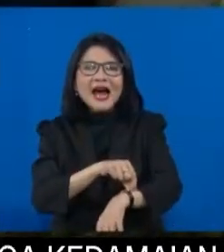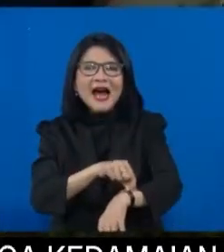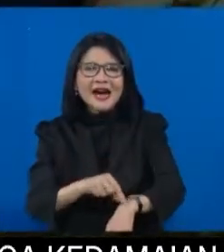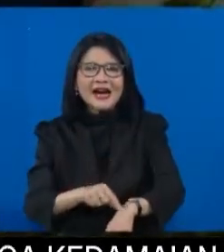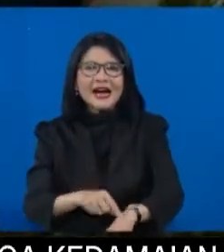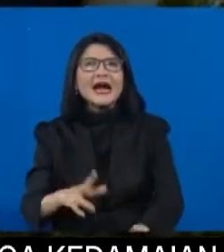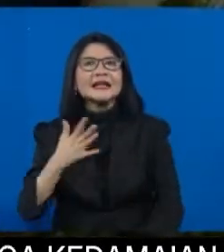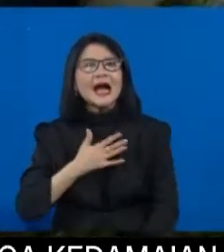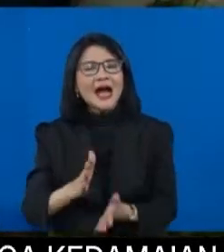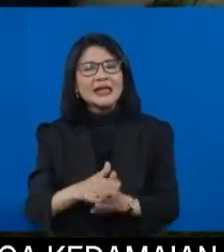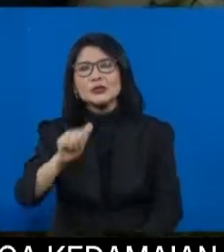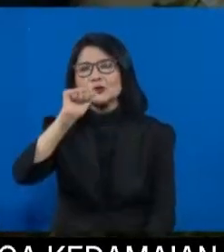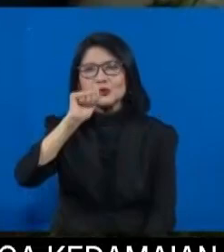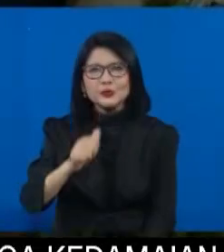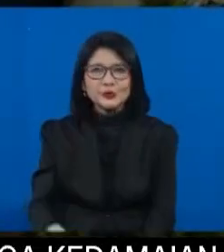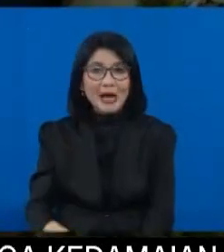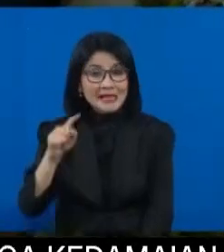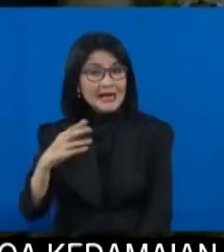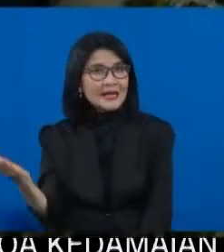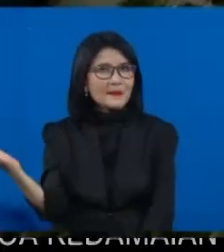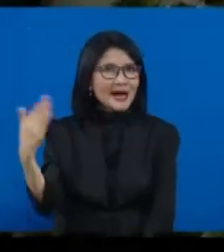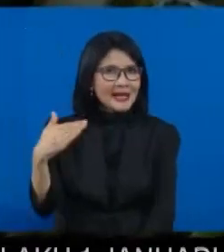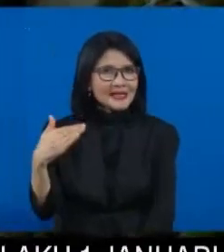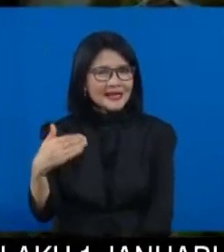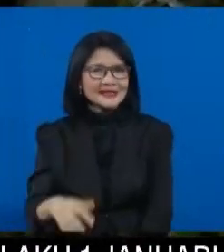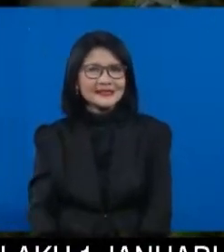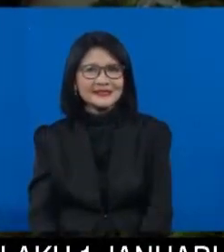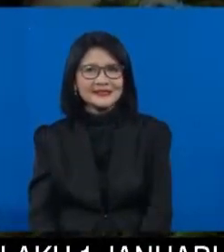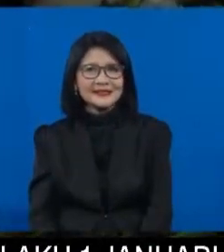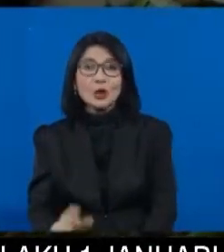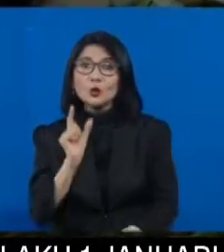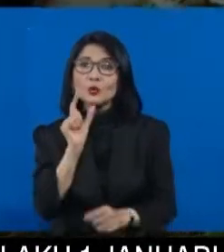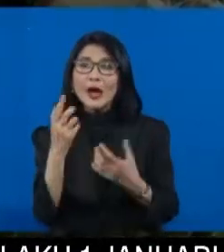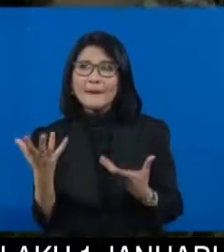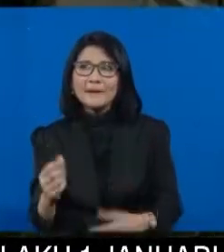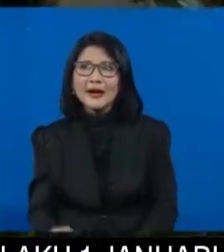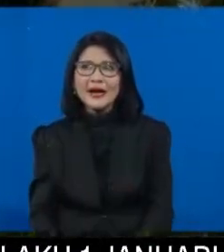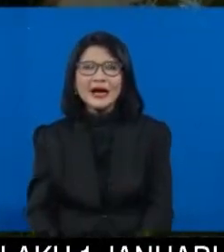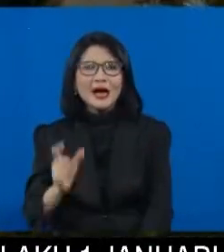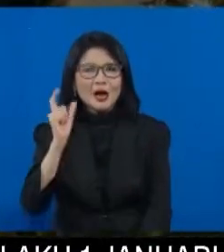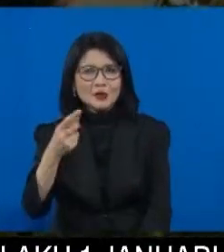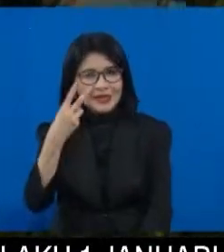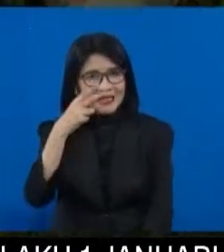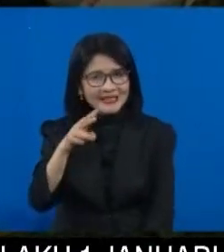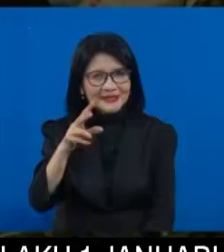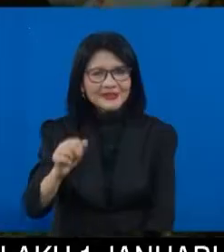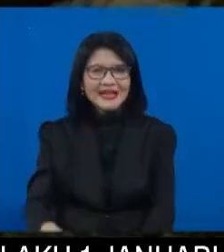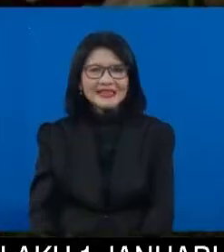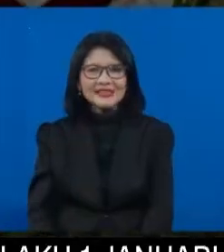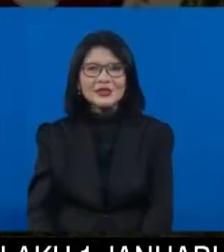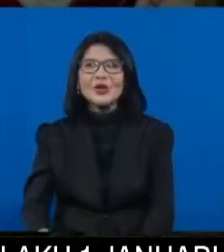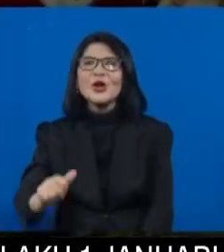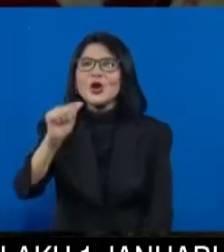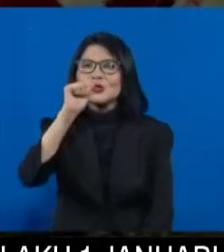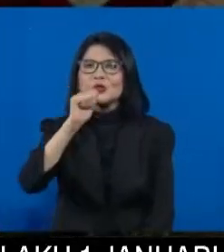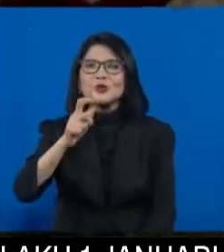juga susunya. Nah, kali ini saya akan mengajak Anda untuk mengolah salah satu hasil dari sapi, yaitu susu, untuk dijadikan